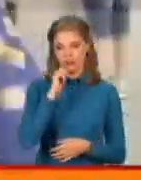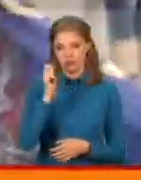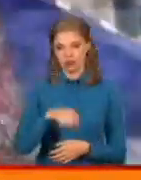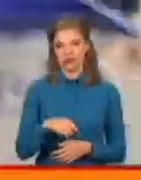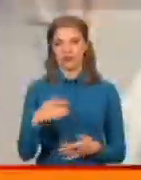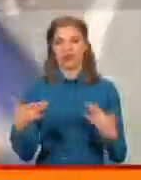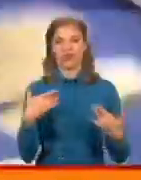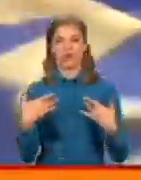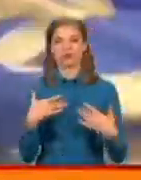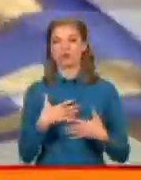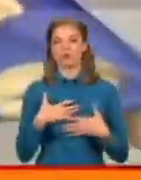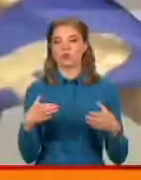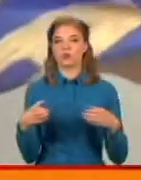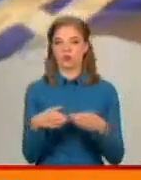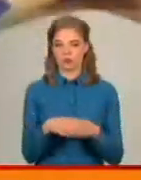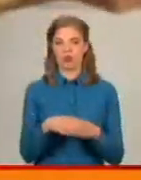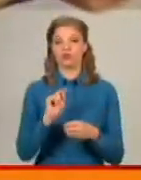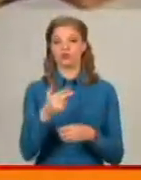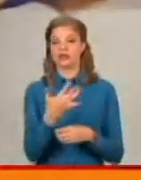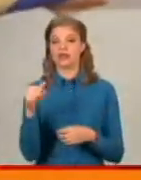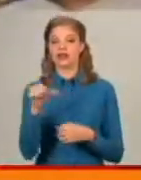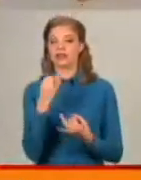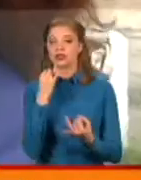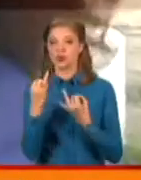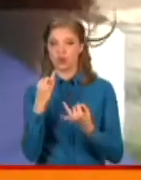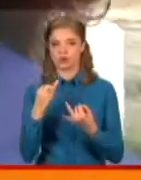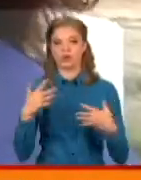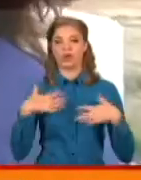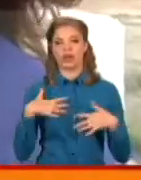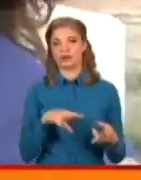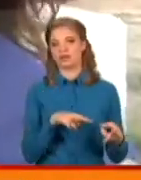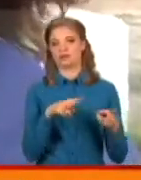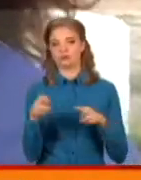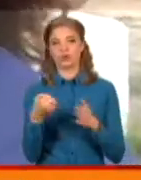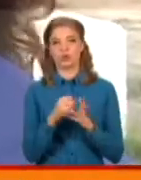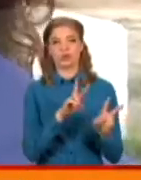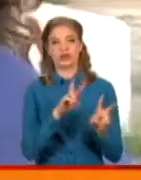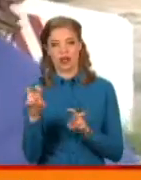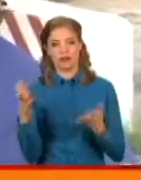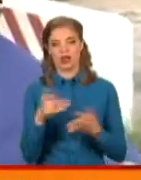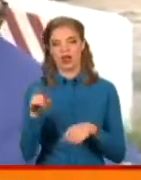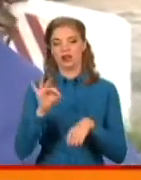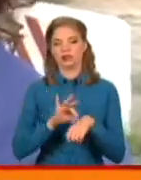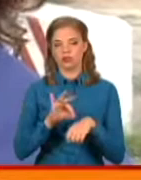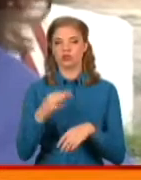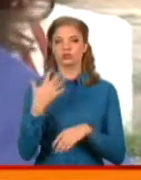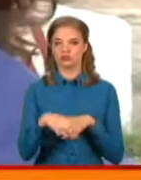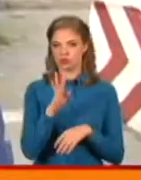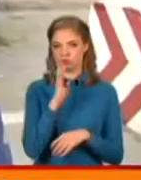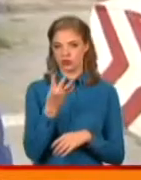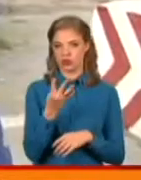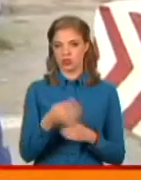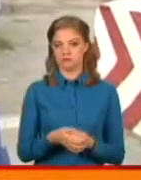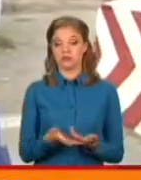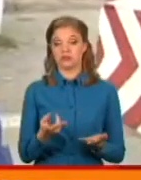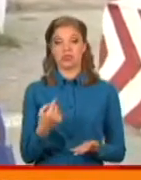України, концерт улюбленого гурту, за кілька хвилин розмови кримці переходять до тієї теми, яка їм болить ось уже 4 роки.